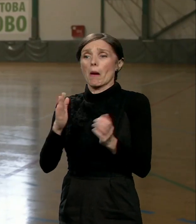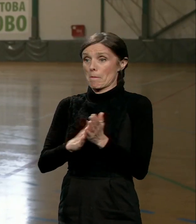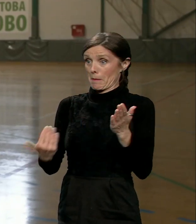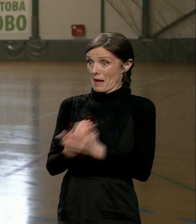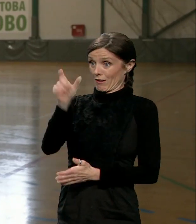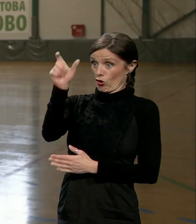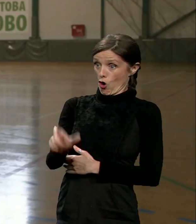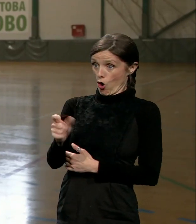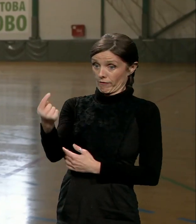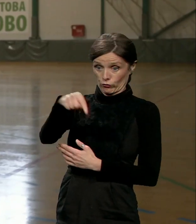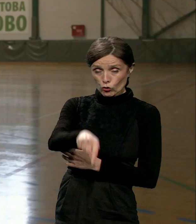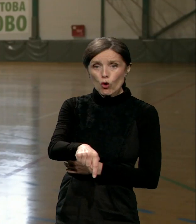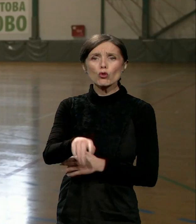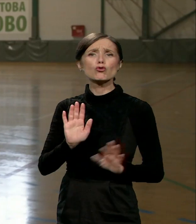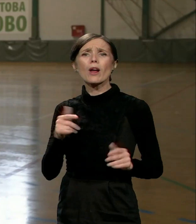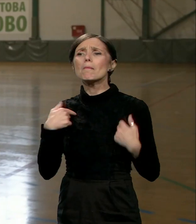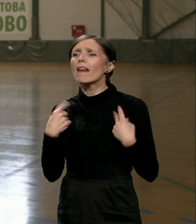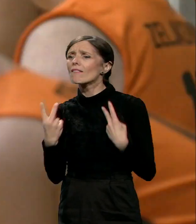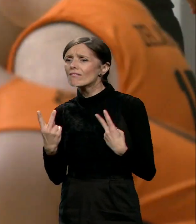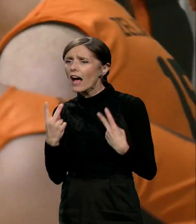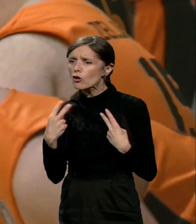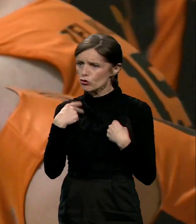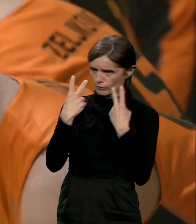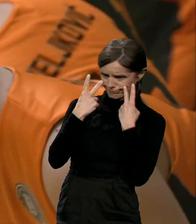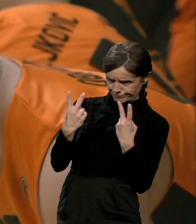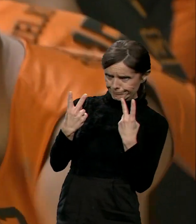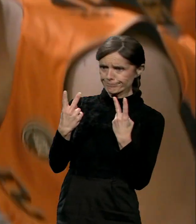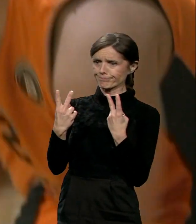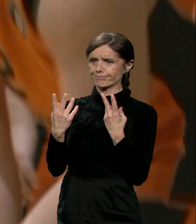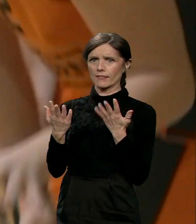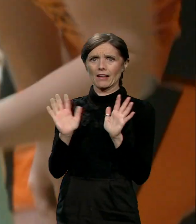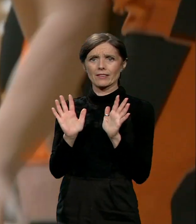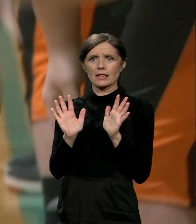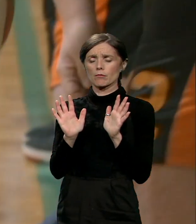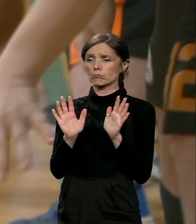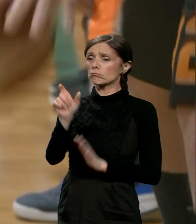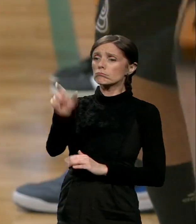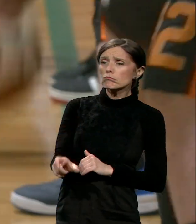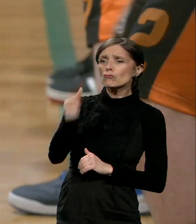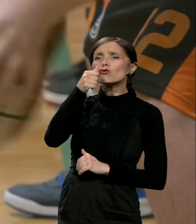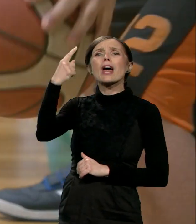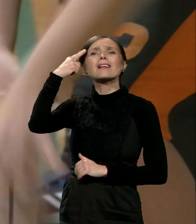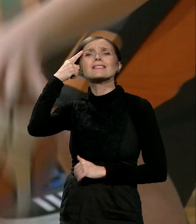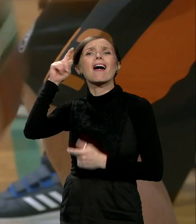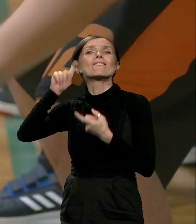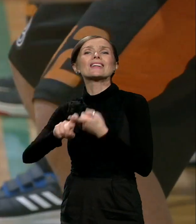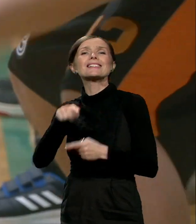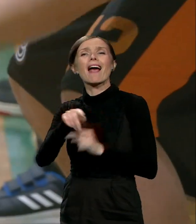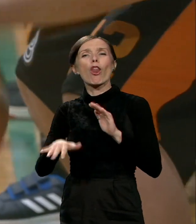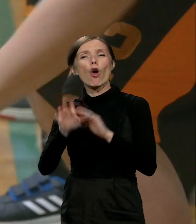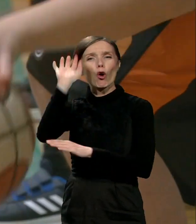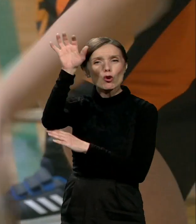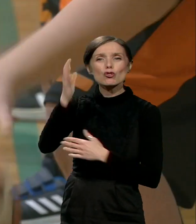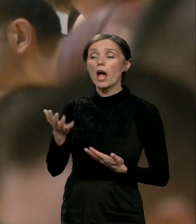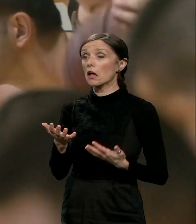igrač. Meni je bitno da spoznam koje veštine košarkaške ima i da li